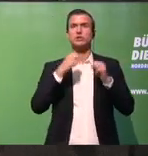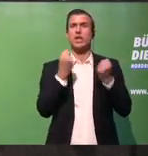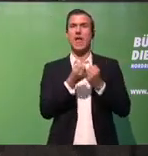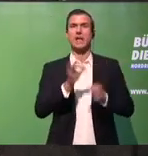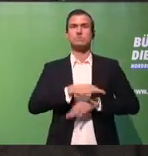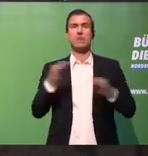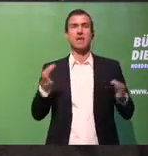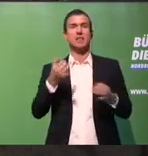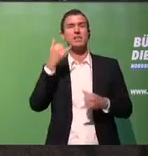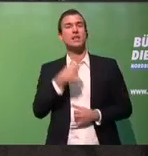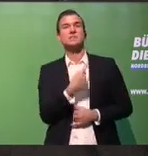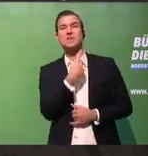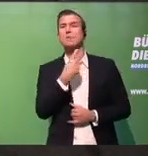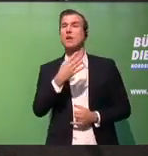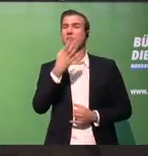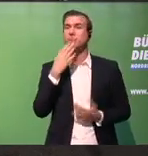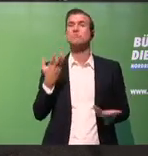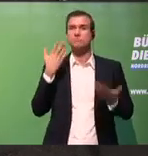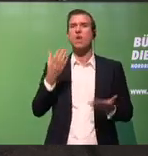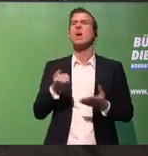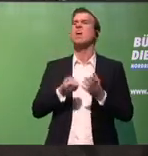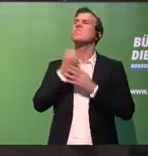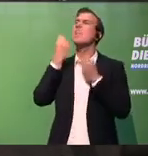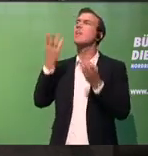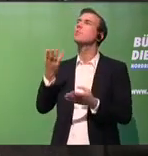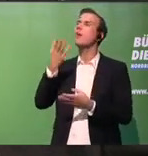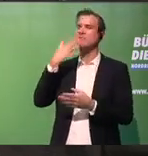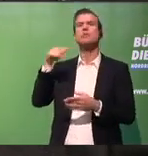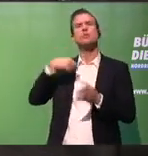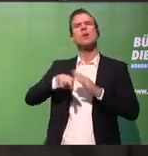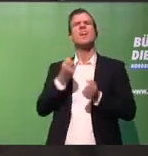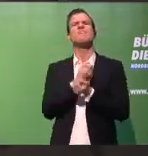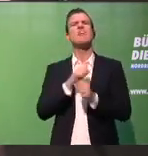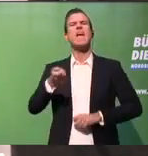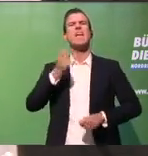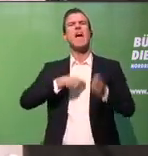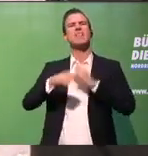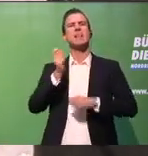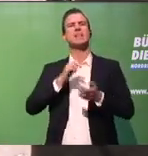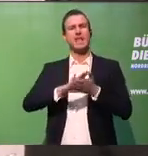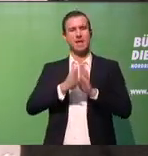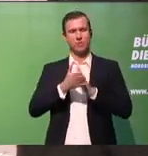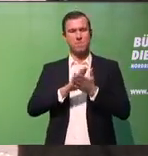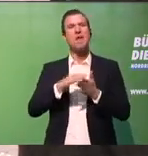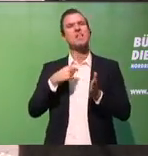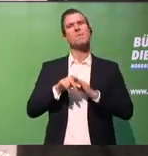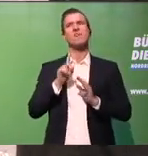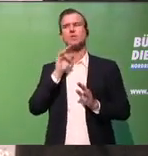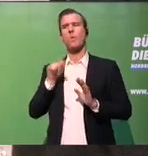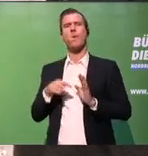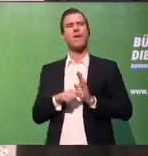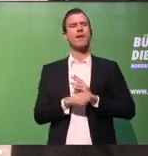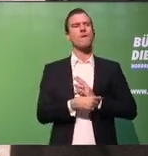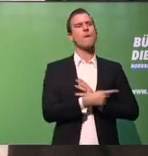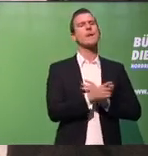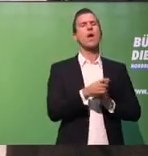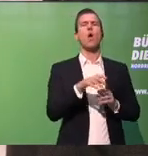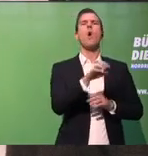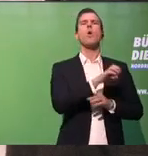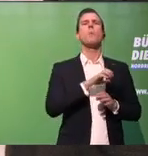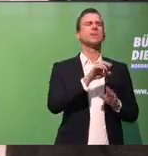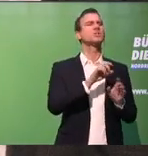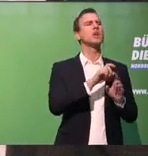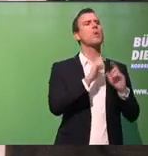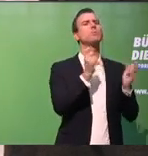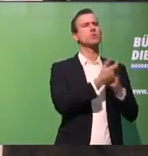unsere Kosten und auf Kosten der Natur durch Freihandelsabkommen mit Hilfe der Hinterzimmertürpolitik der Europäischen